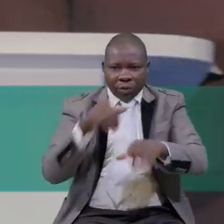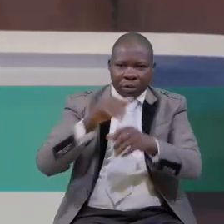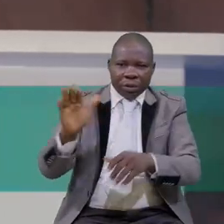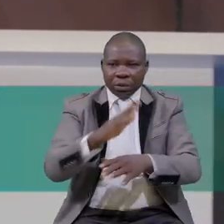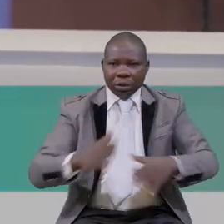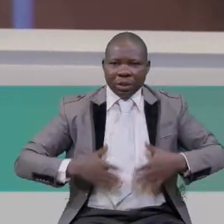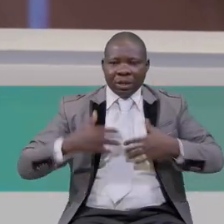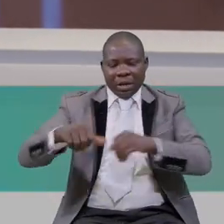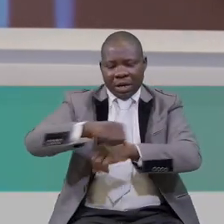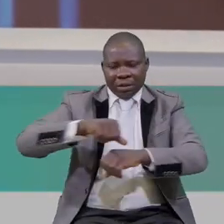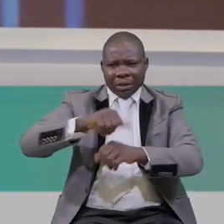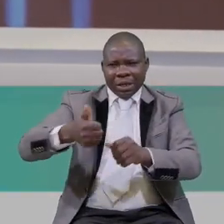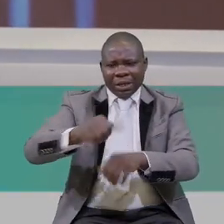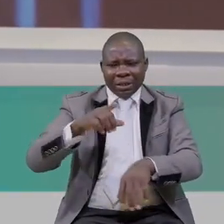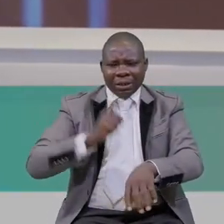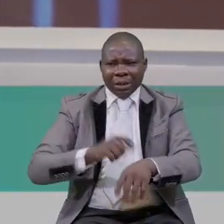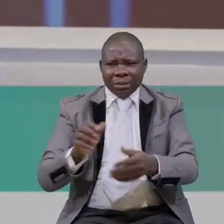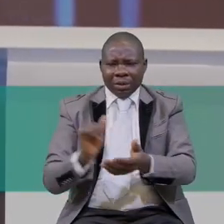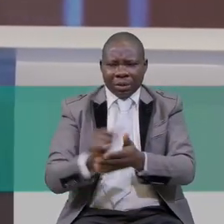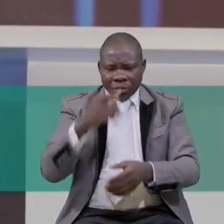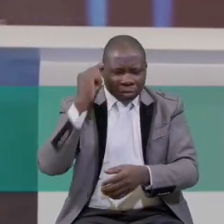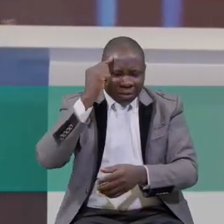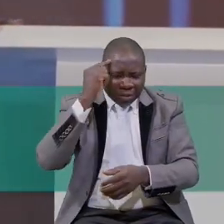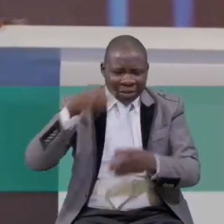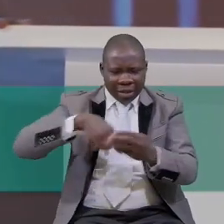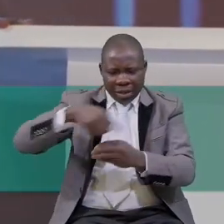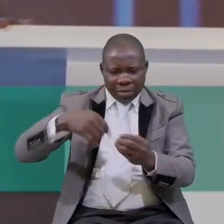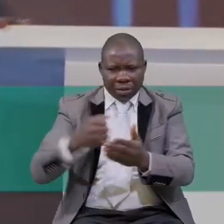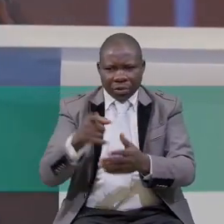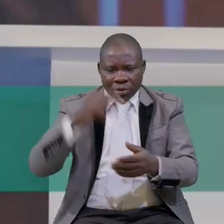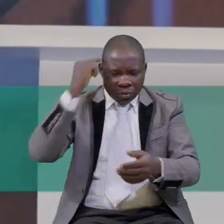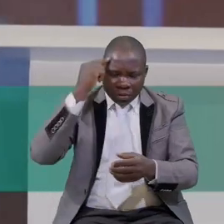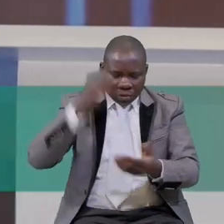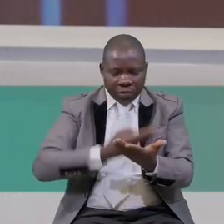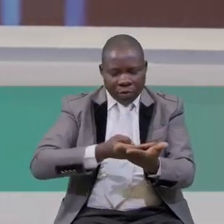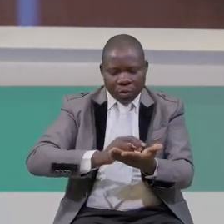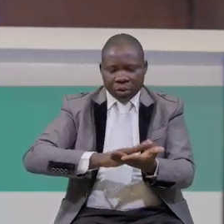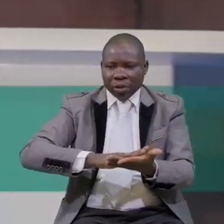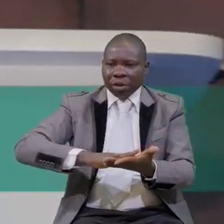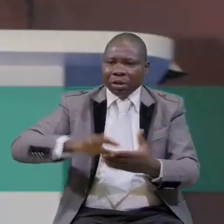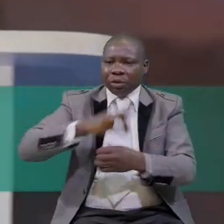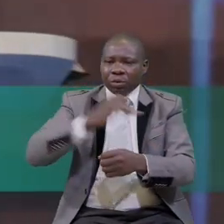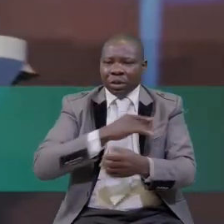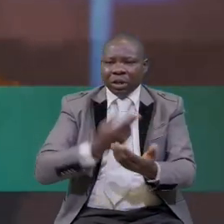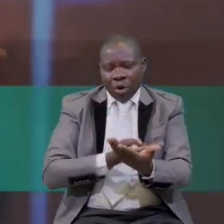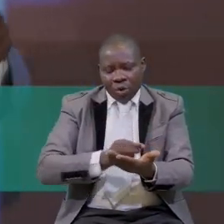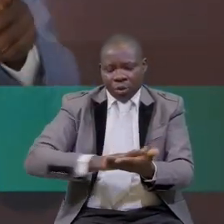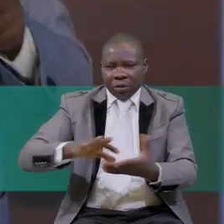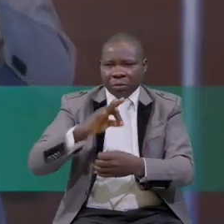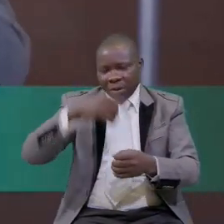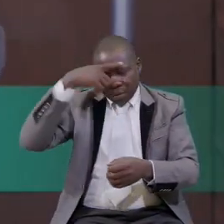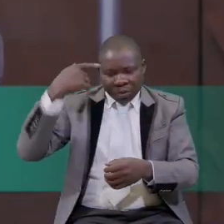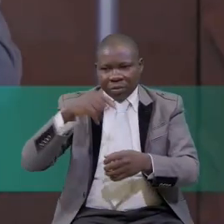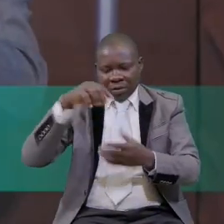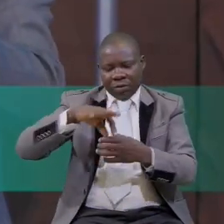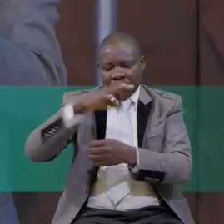vie. Chaque fois que tu penses à l'onction, tu penses au Saint-Esprit. Parce que l'Esprit du Seigneur est